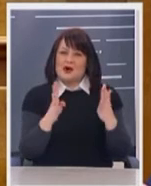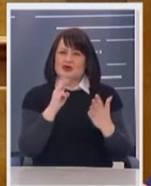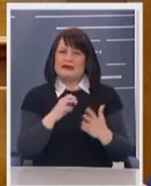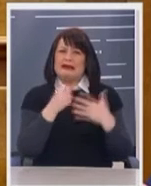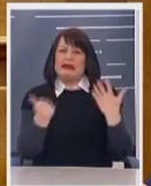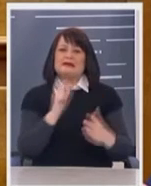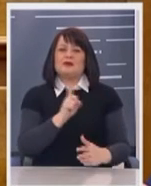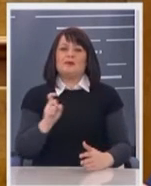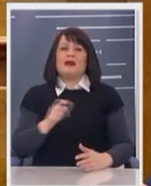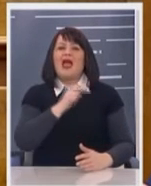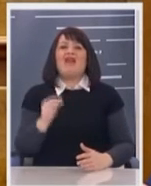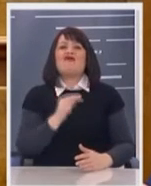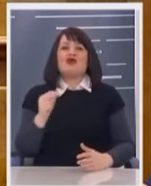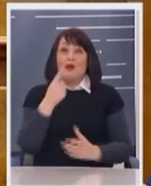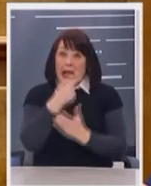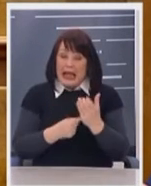936.000.000 ευρώ.